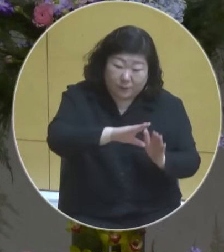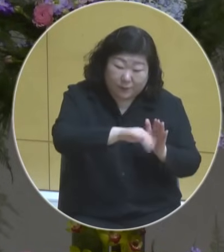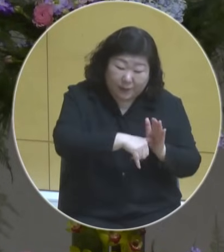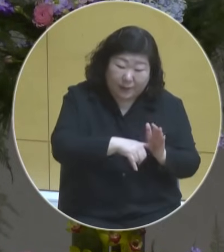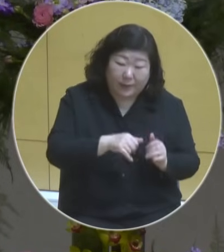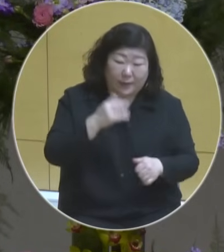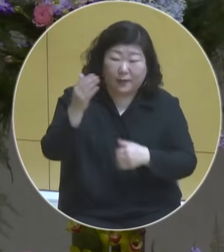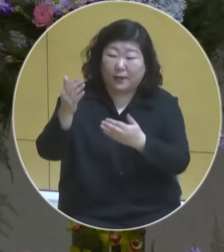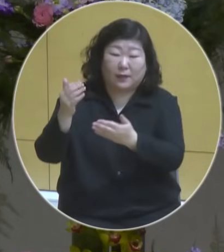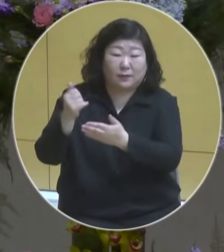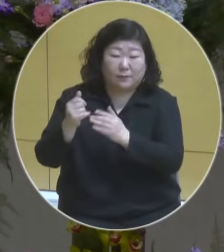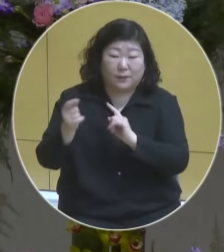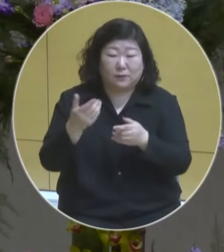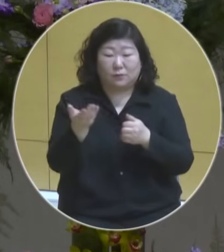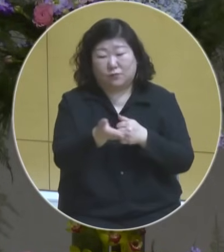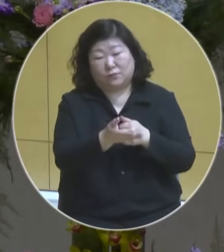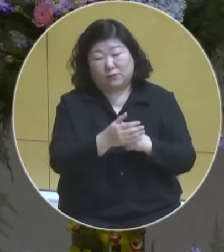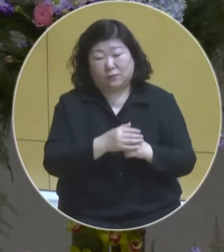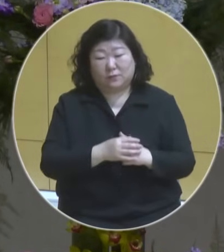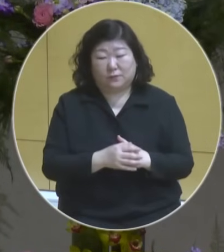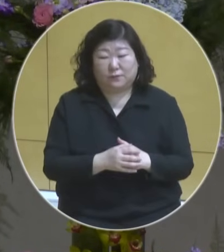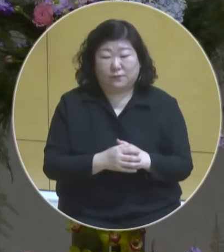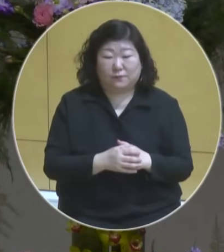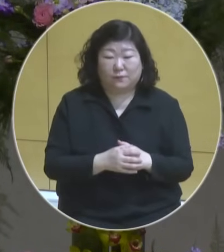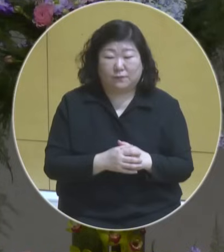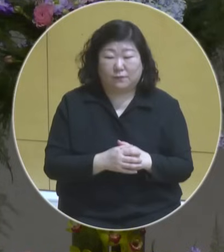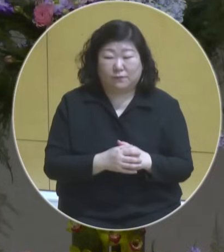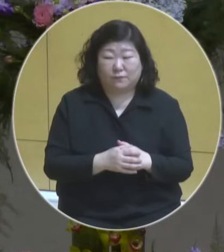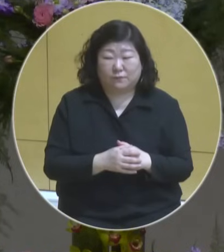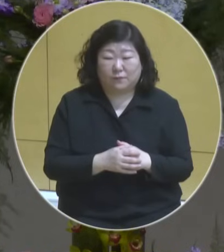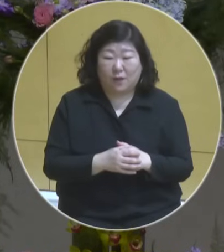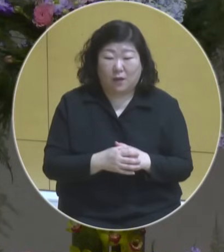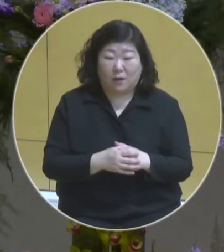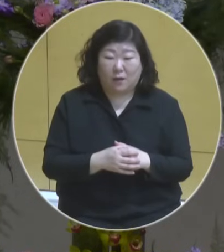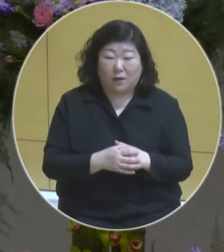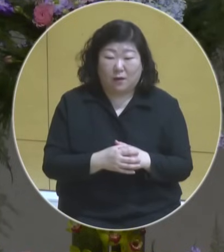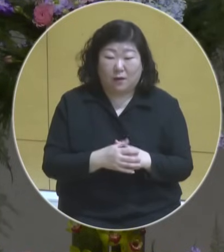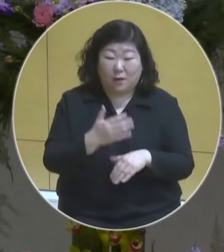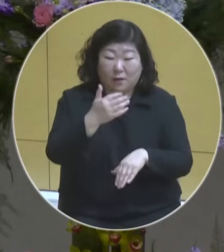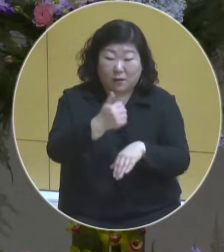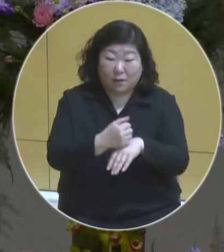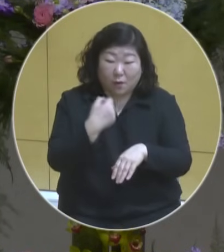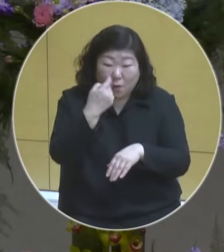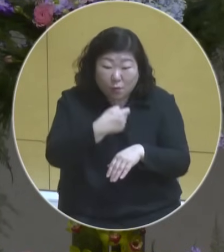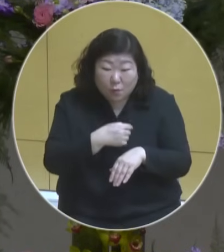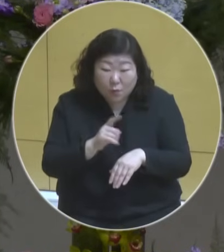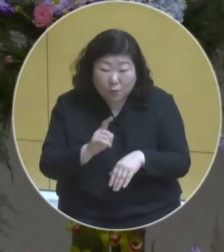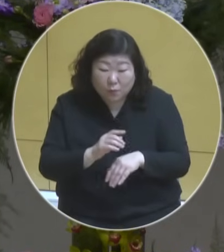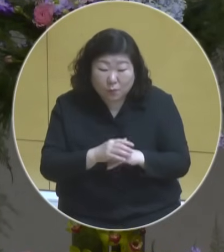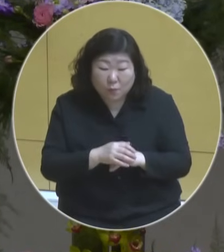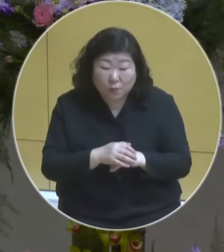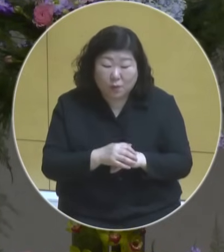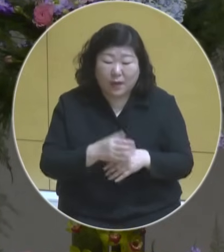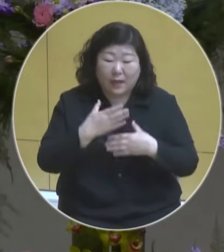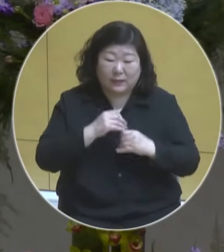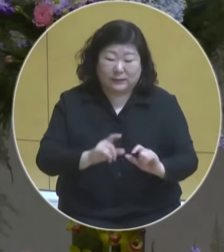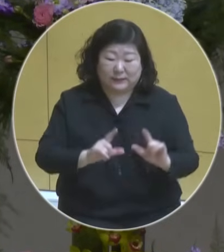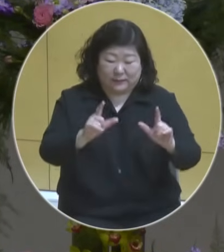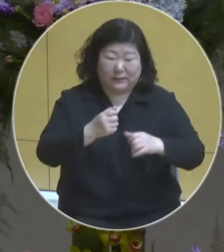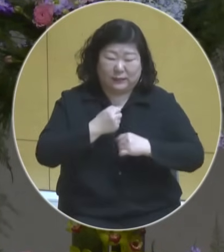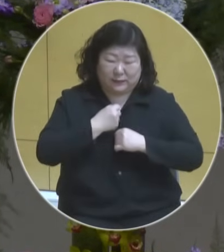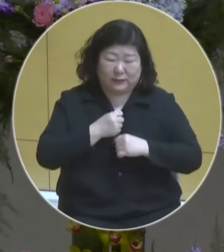하나님께서 이들에게 주신 말씀입니다이 결론으로 말하면 핵심만 줘보면 너희들이 안식일을